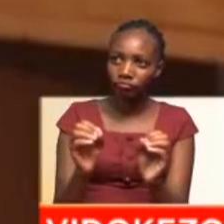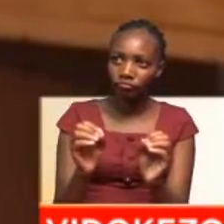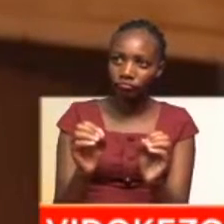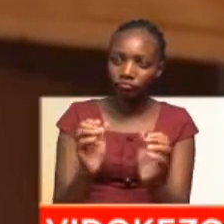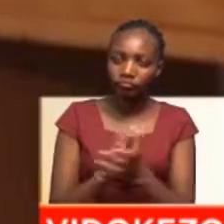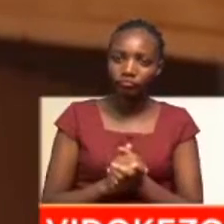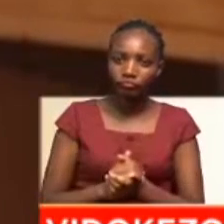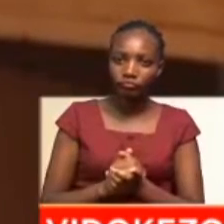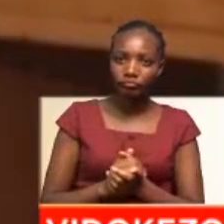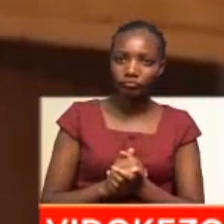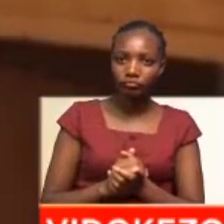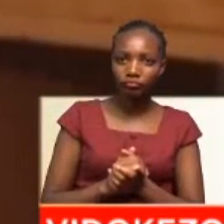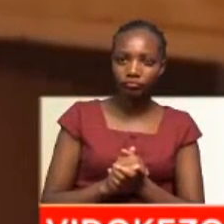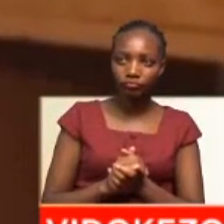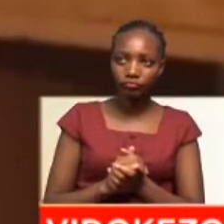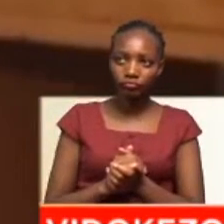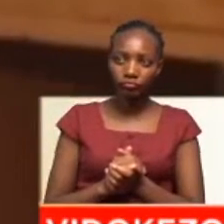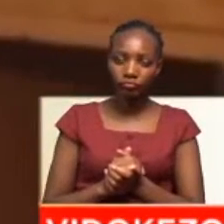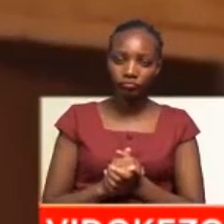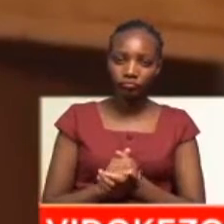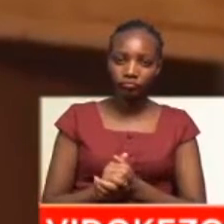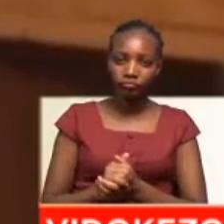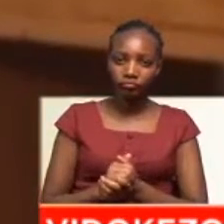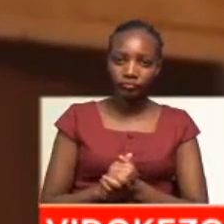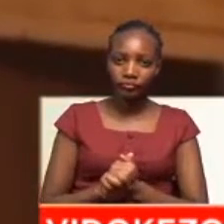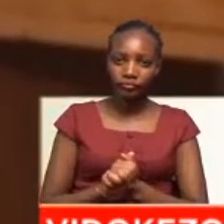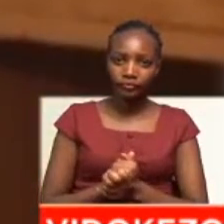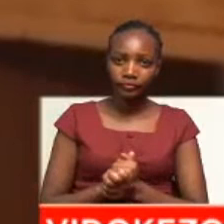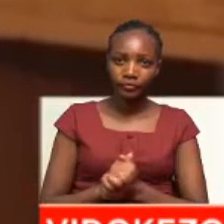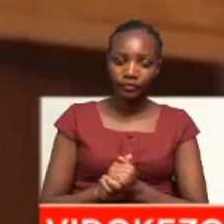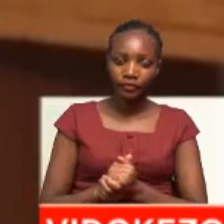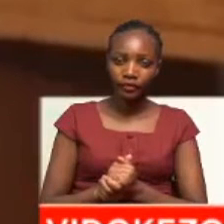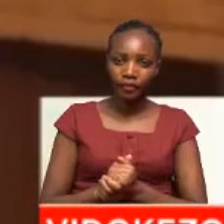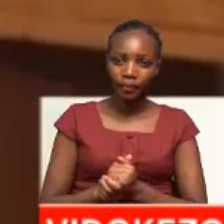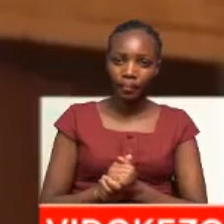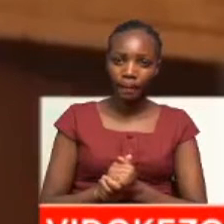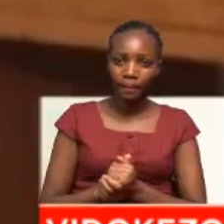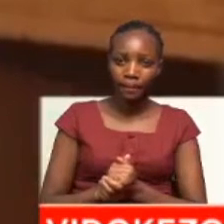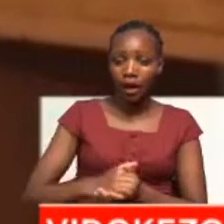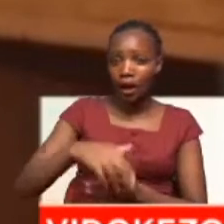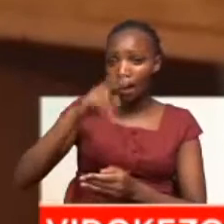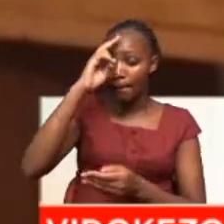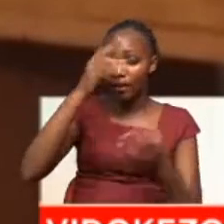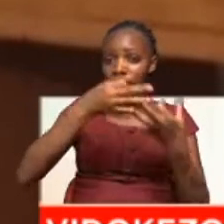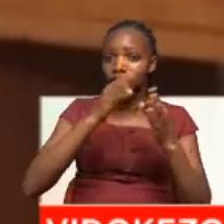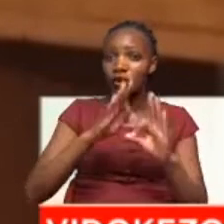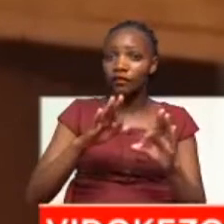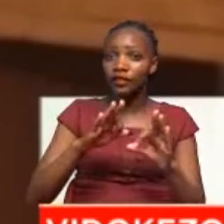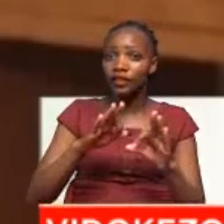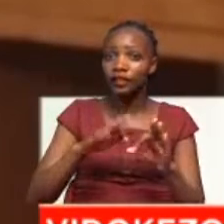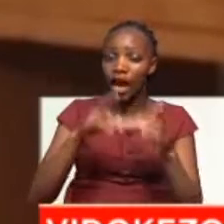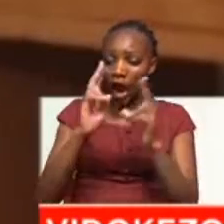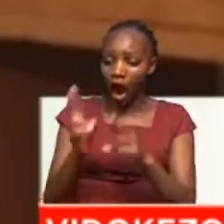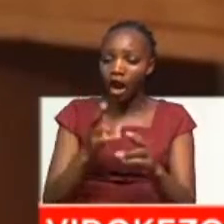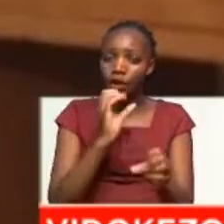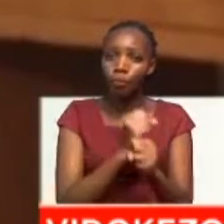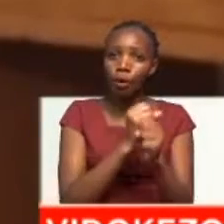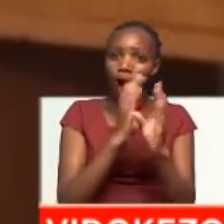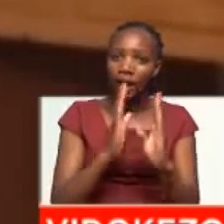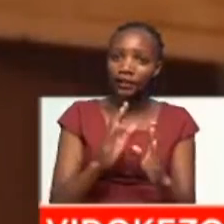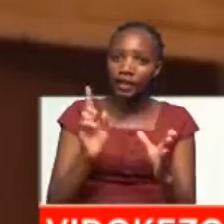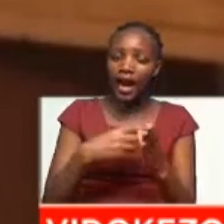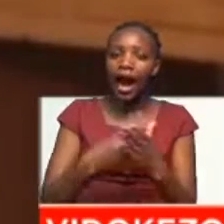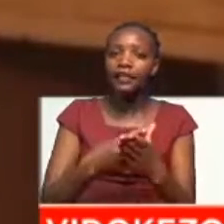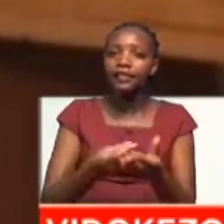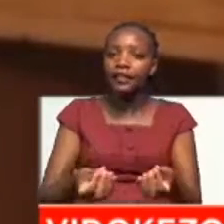police, because they are human beings, they are our policemen, they are our workers, they are working for us. When they are giving